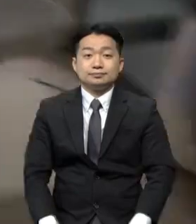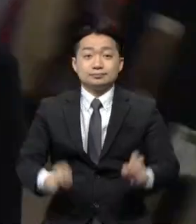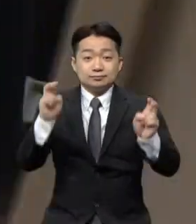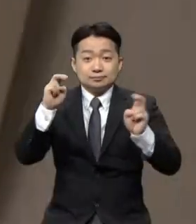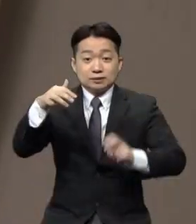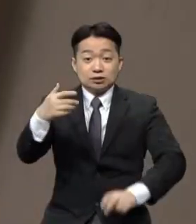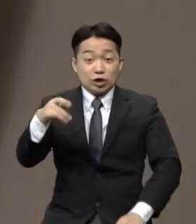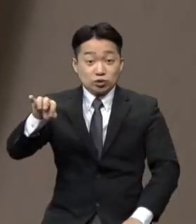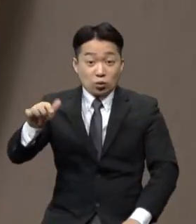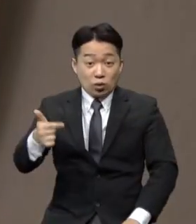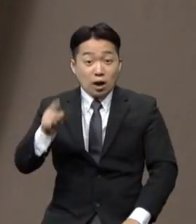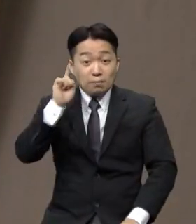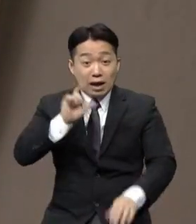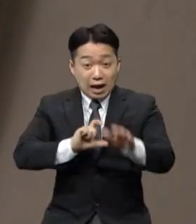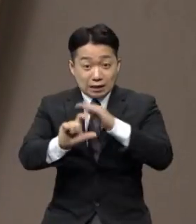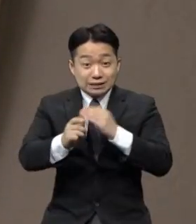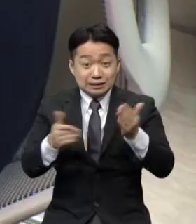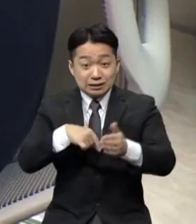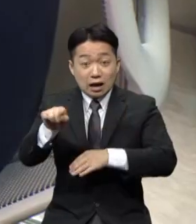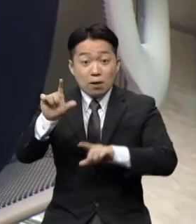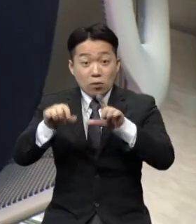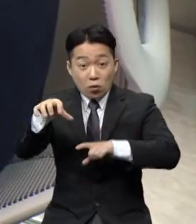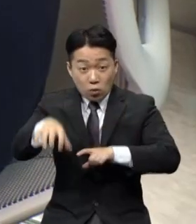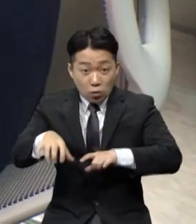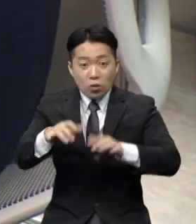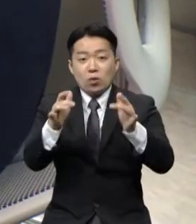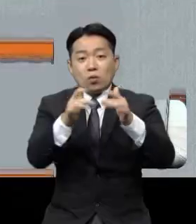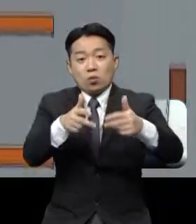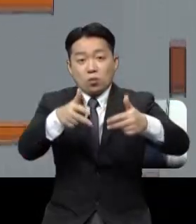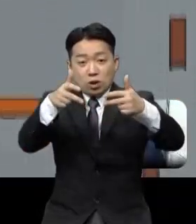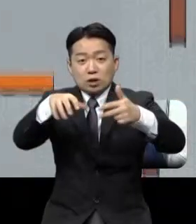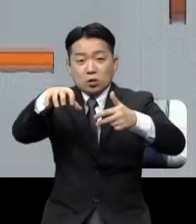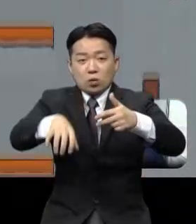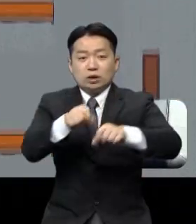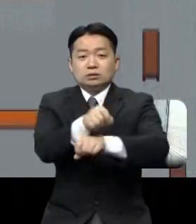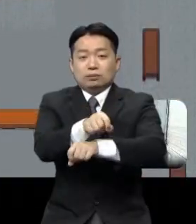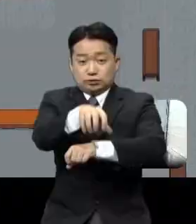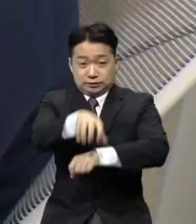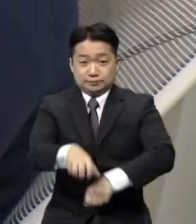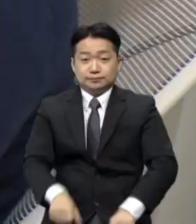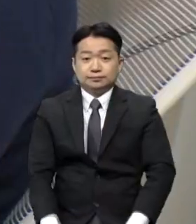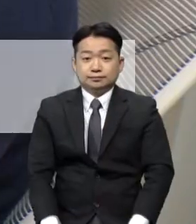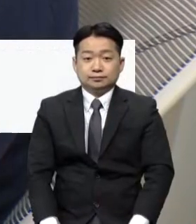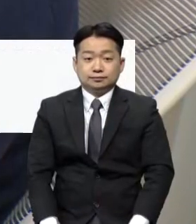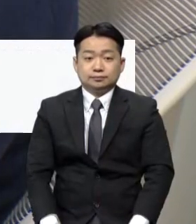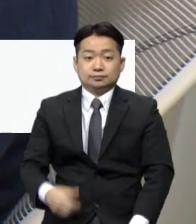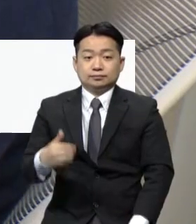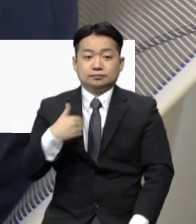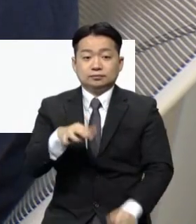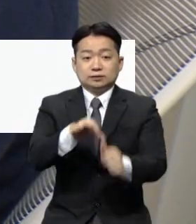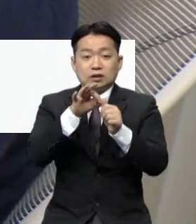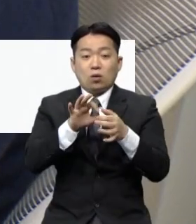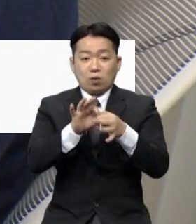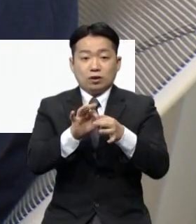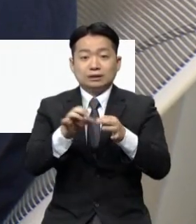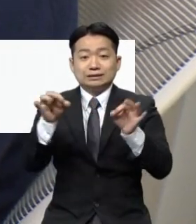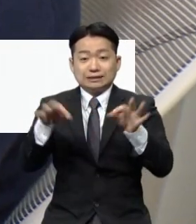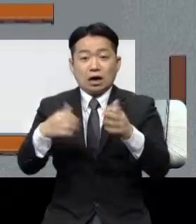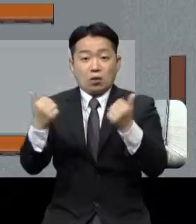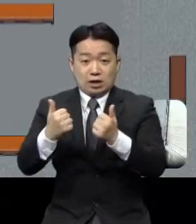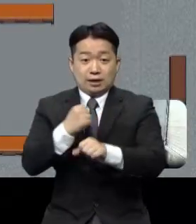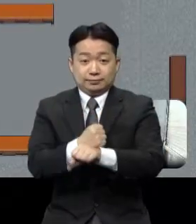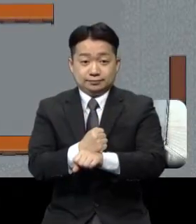직장인 최동환 씨가 매일 아침 출근하는 곳은 온라인 속 가상 사무실입니다. 저희 채용 관련해서 잠깐